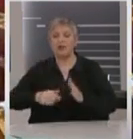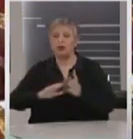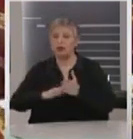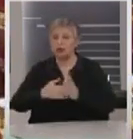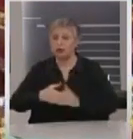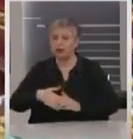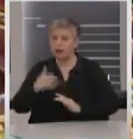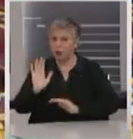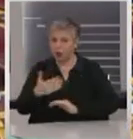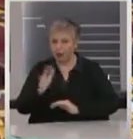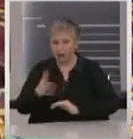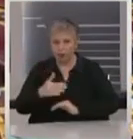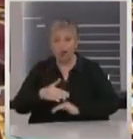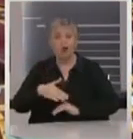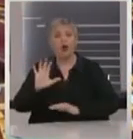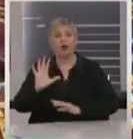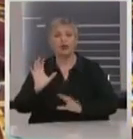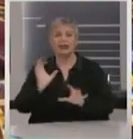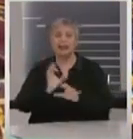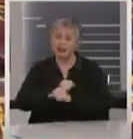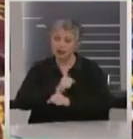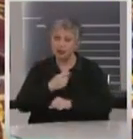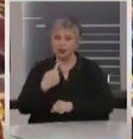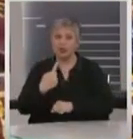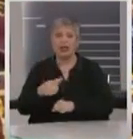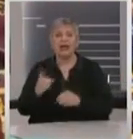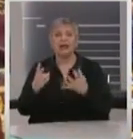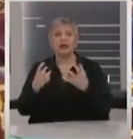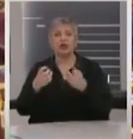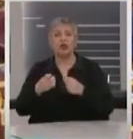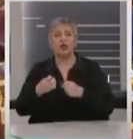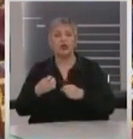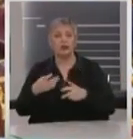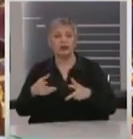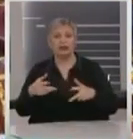αυτά εξοικονομήσαμε 180 εκατομμύρια από τα Υπουργεία.